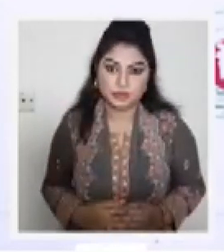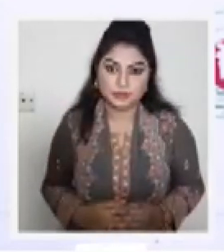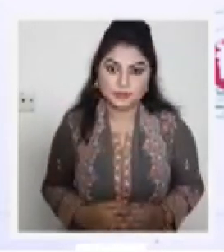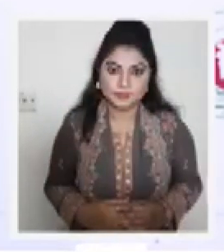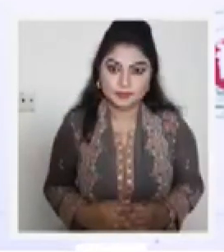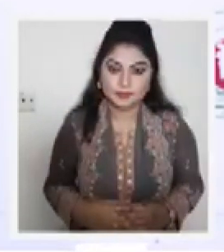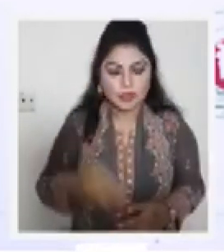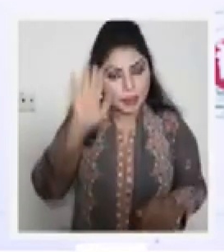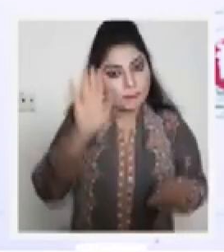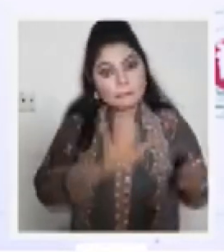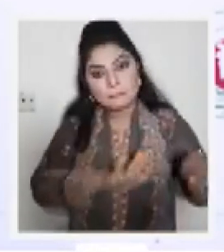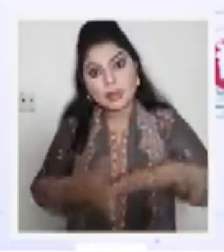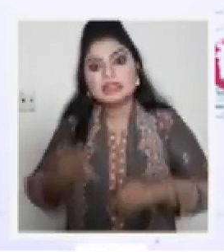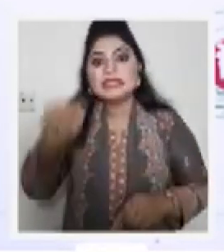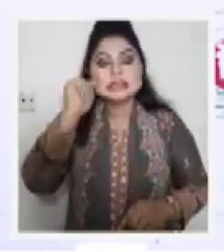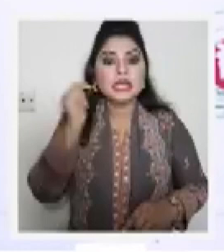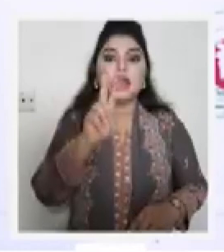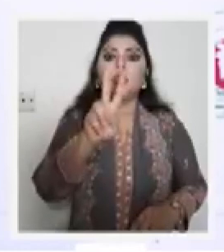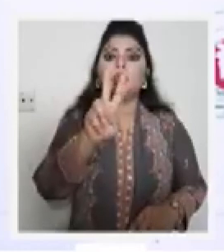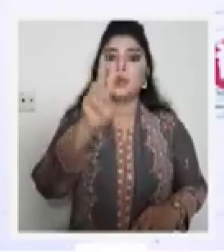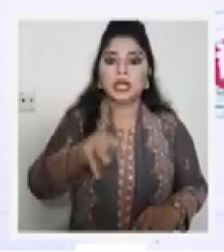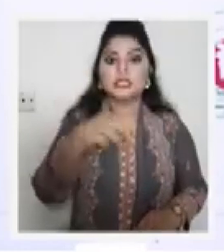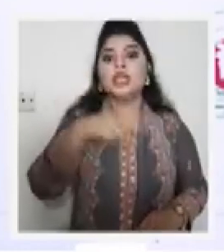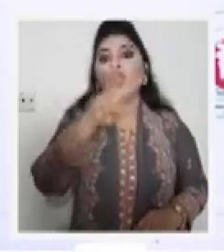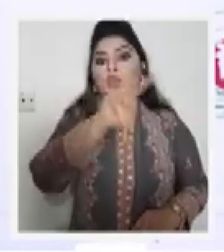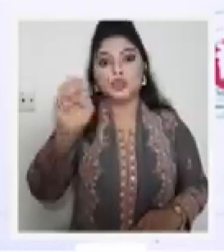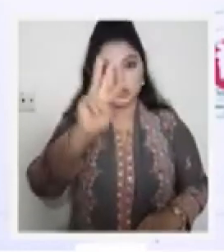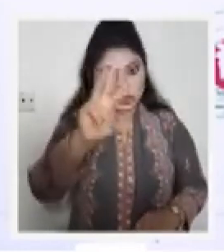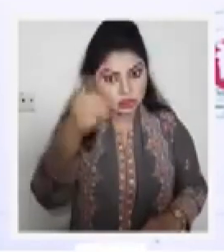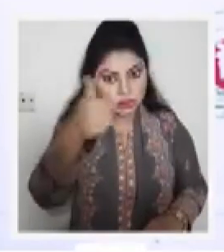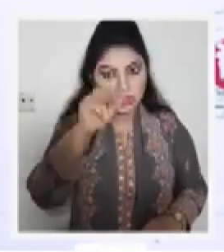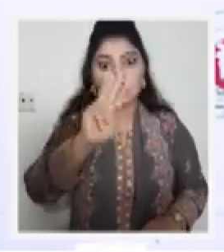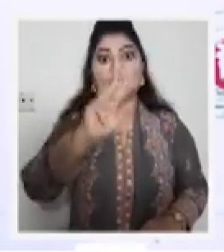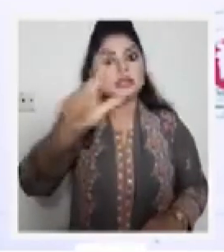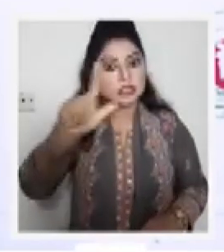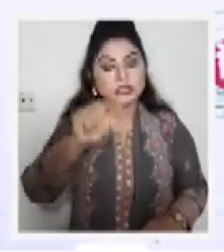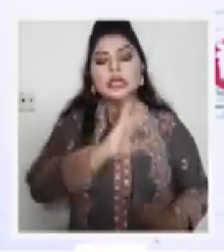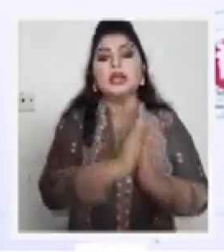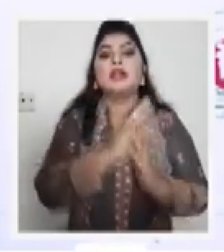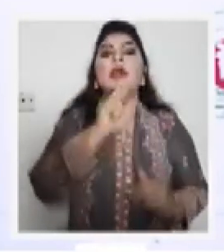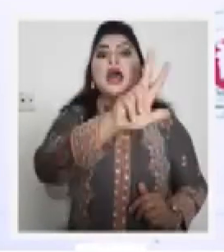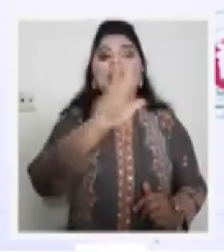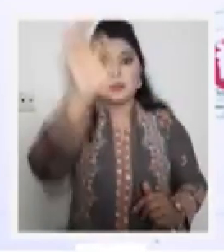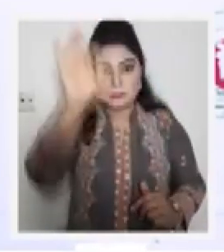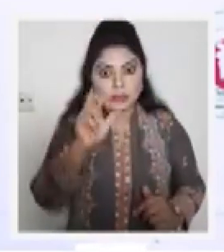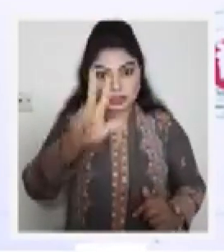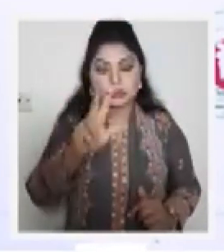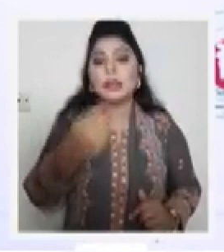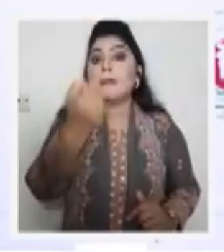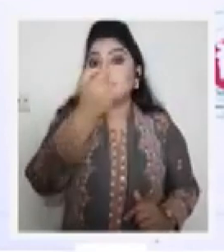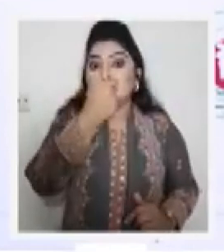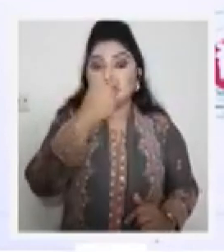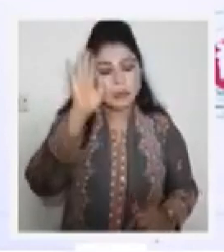মৃত্যুবরণ করেছেন যারা, তাদের মধ্যে পুরুষ 28 জন, নারী 7 জন। এ পর্যন্ত মৃত্যুবরণ করেছেন